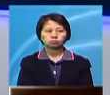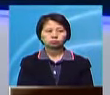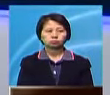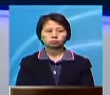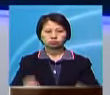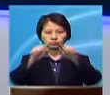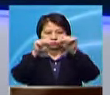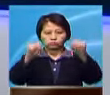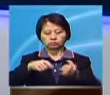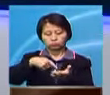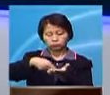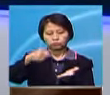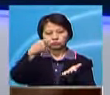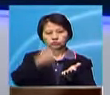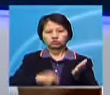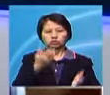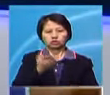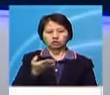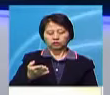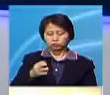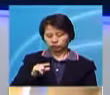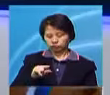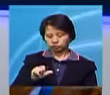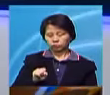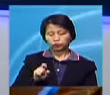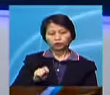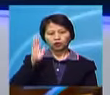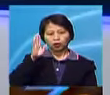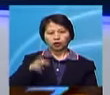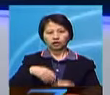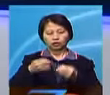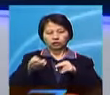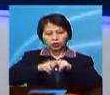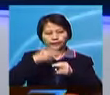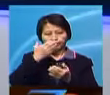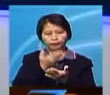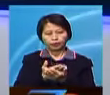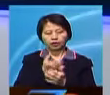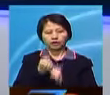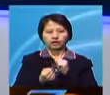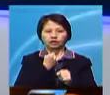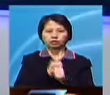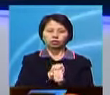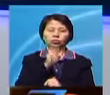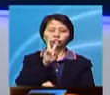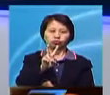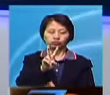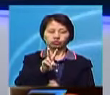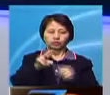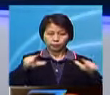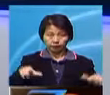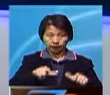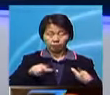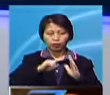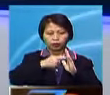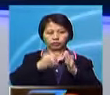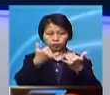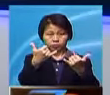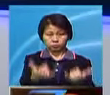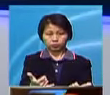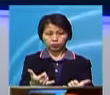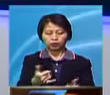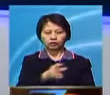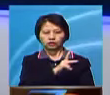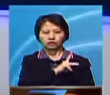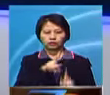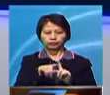Sistem pembayaran cukai barang dan perkhidmatan GST akan diberi penambahbaikan pada tahun kedua pelaksanaannya bermula hari ini.